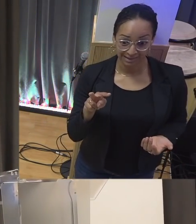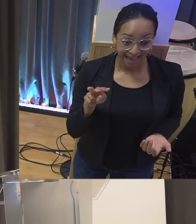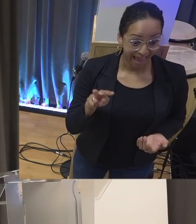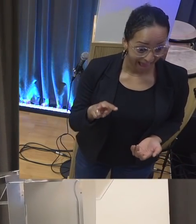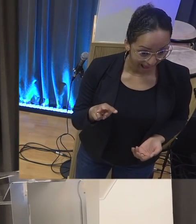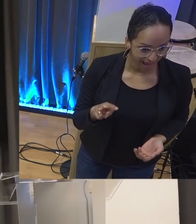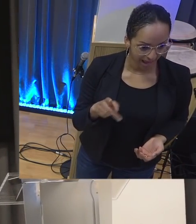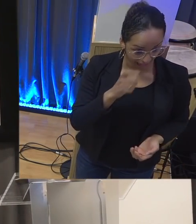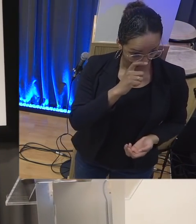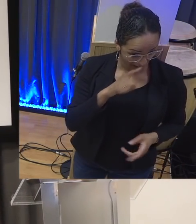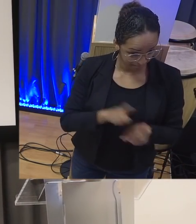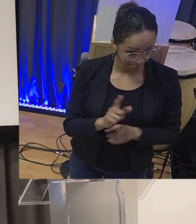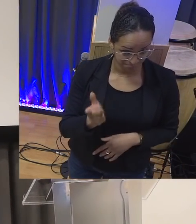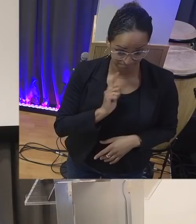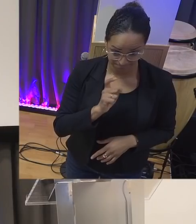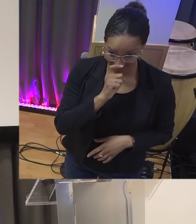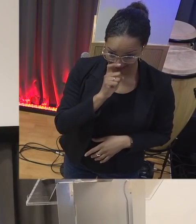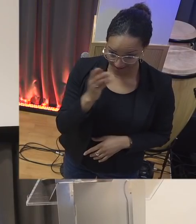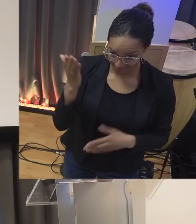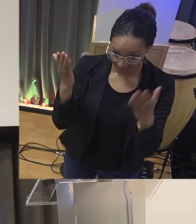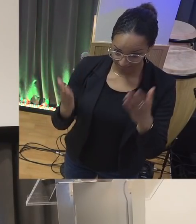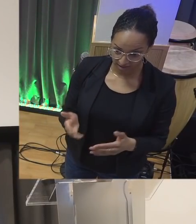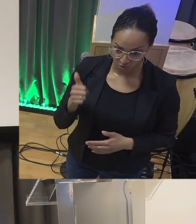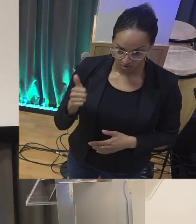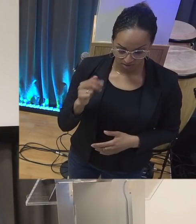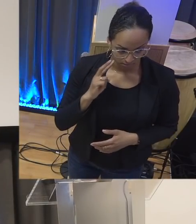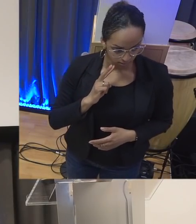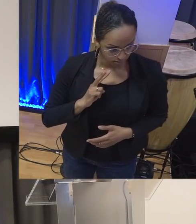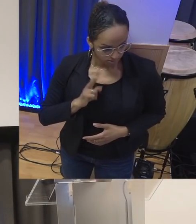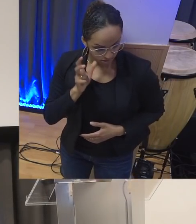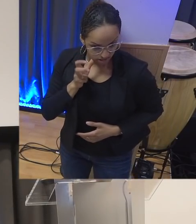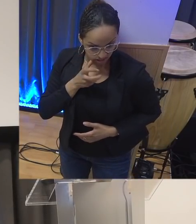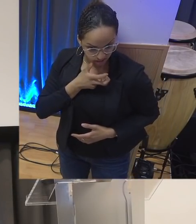moi. Et il me regarde avec des yeux de Daeshland.